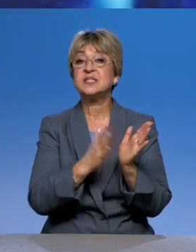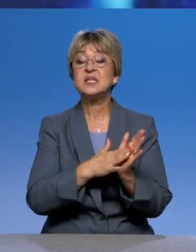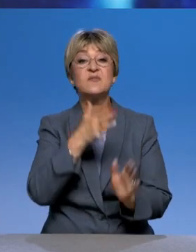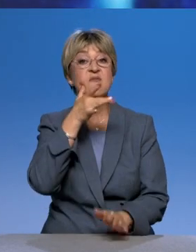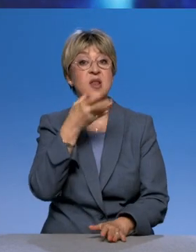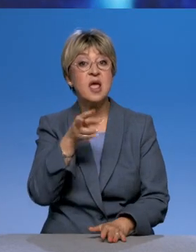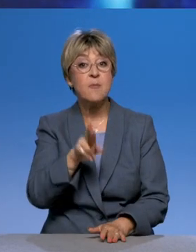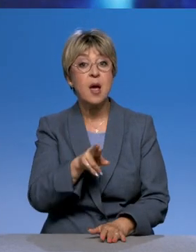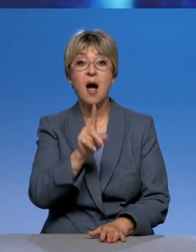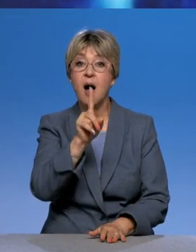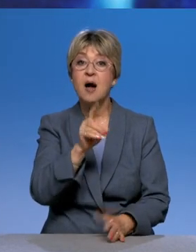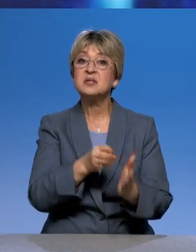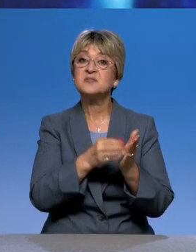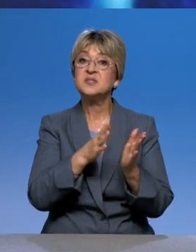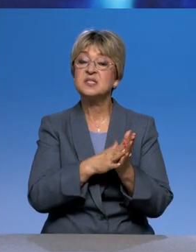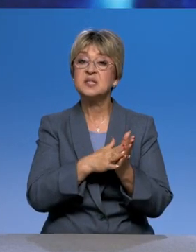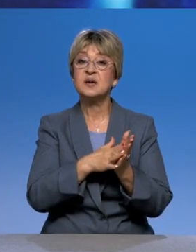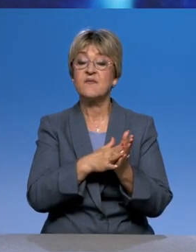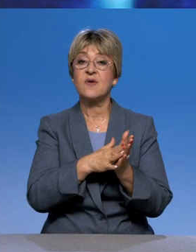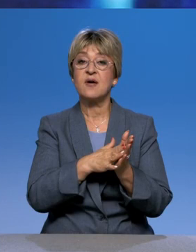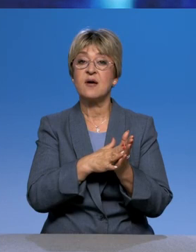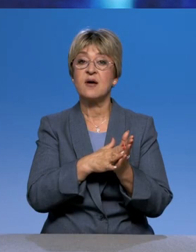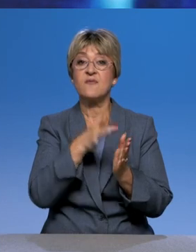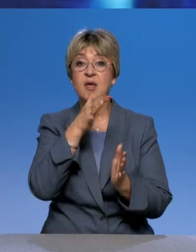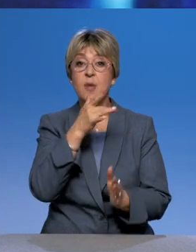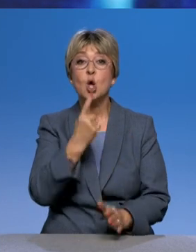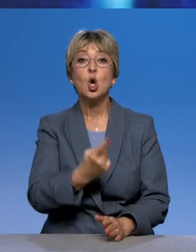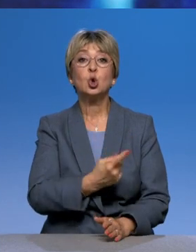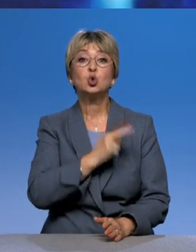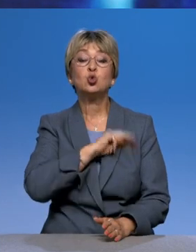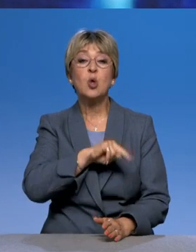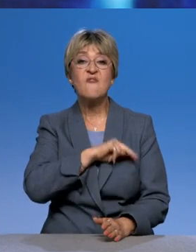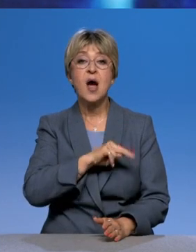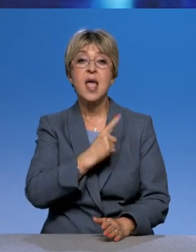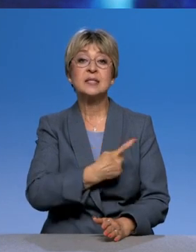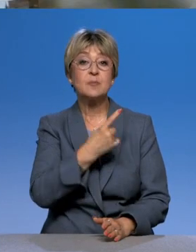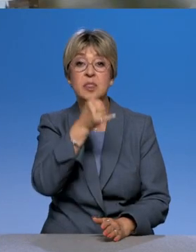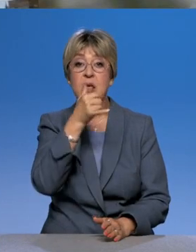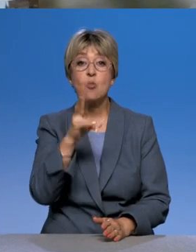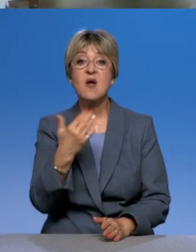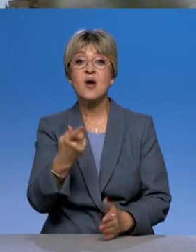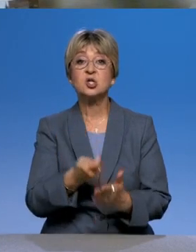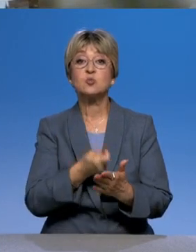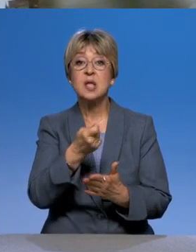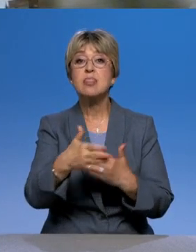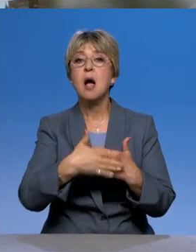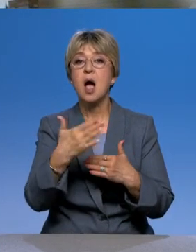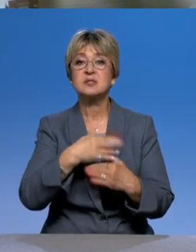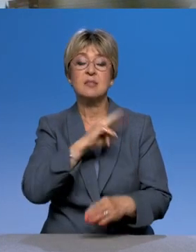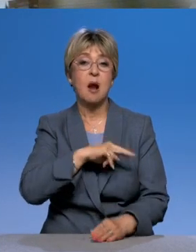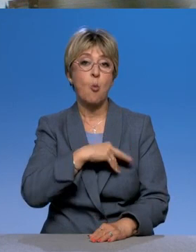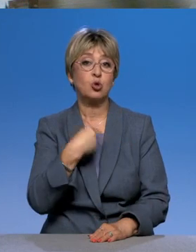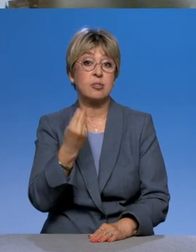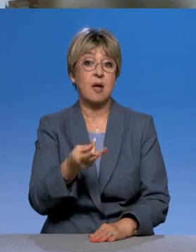вот зафиксированное время, трудовая инспекция, понимаете, она не может просто на основании вашего заявления наказать работодателя. Ей